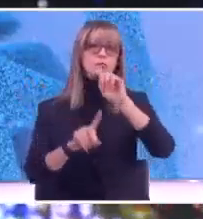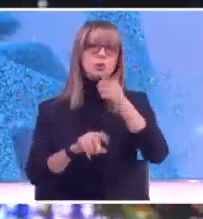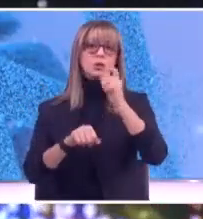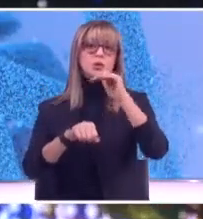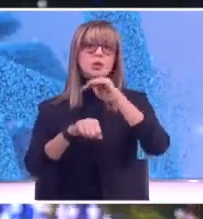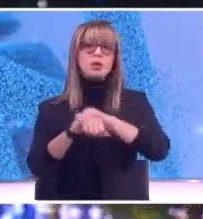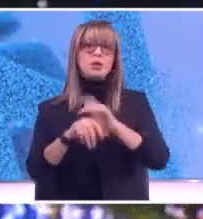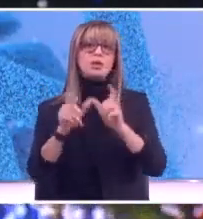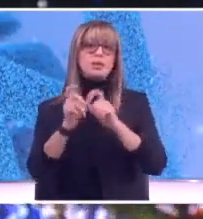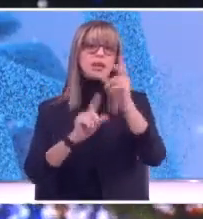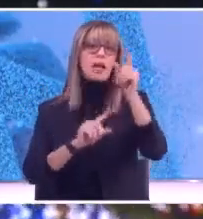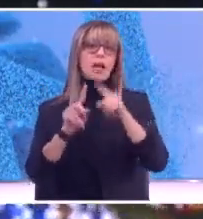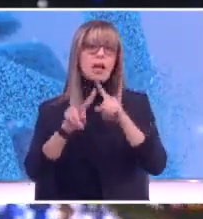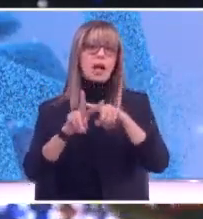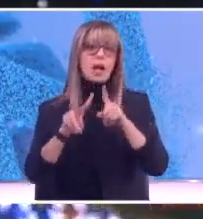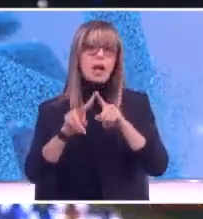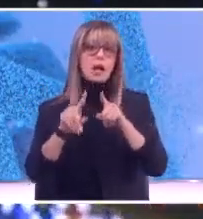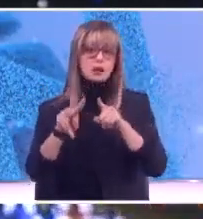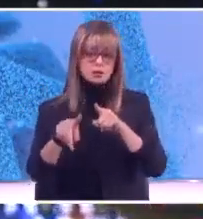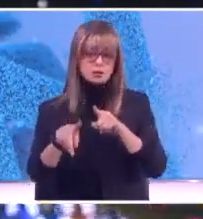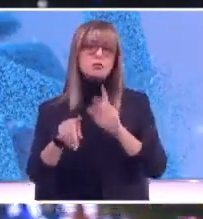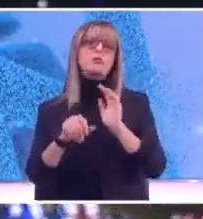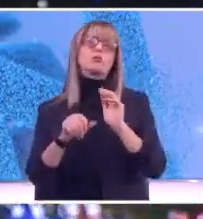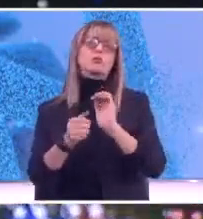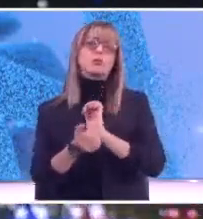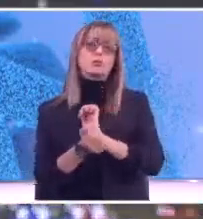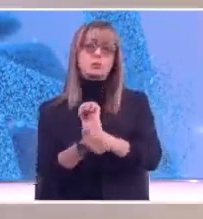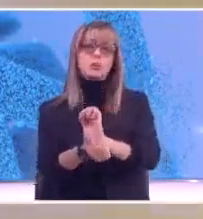edilerek yakalanan Sinan Sardoğan tutuklandı.